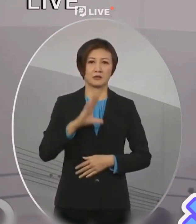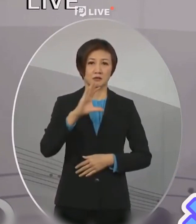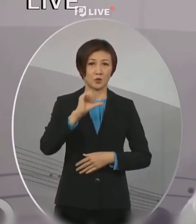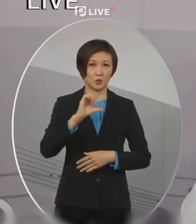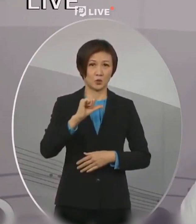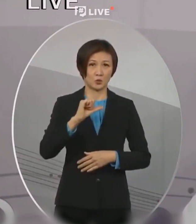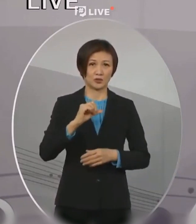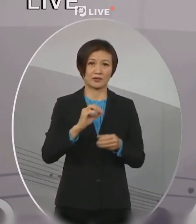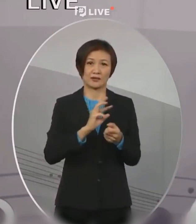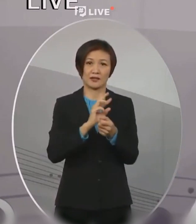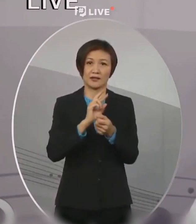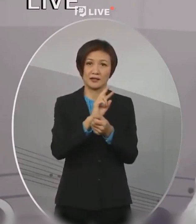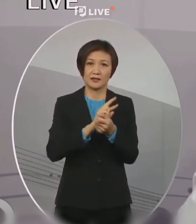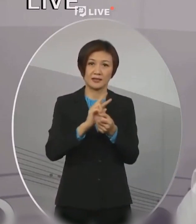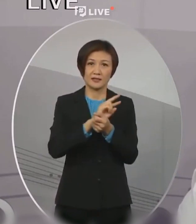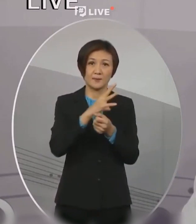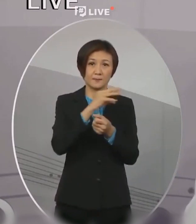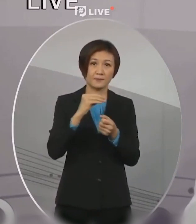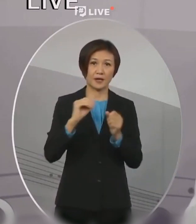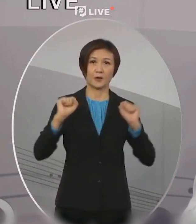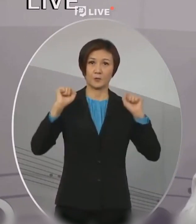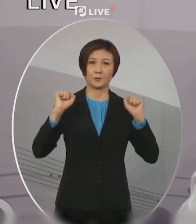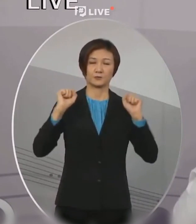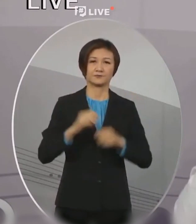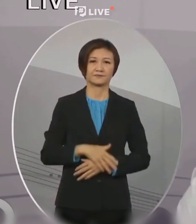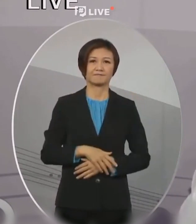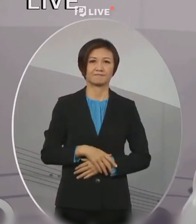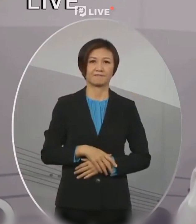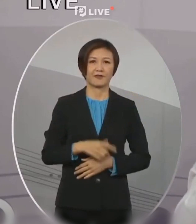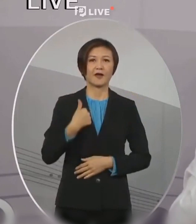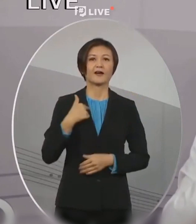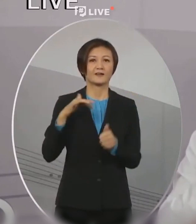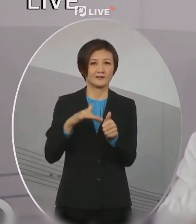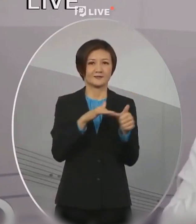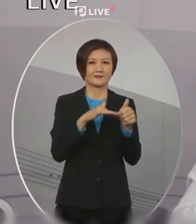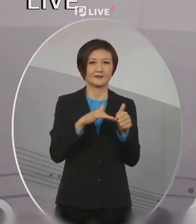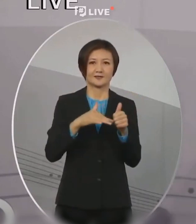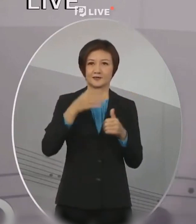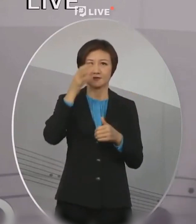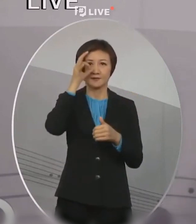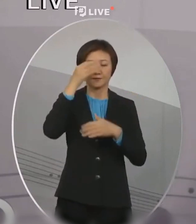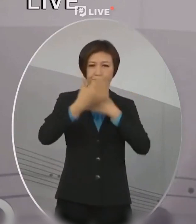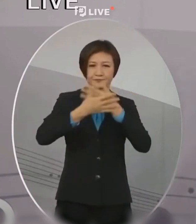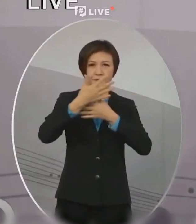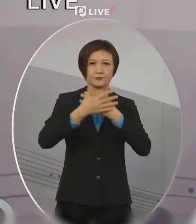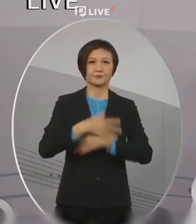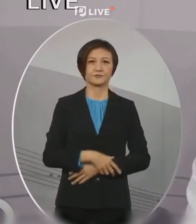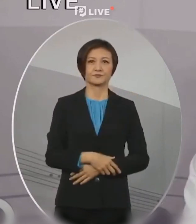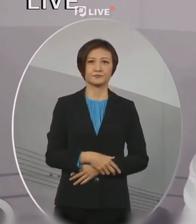操，是我们20年的经验，我觉得非常好，而且我带领大家来看一下，